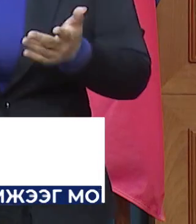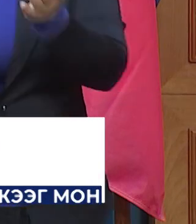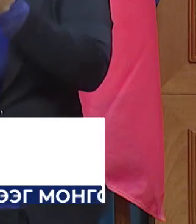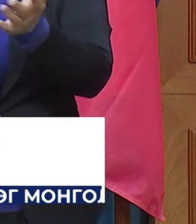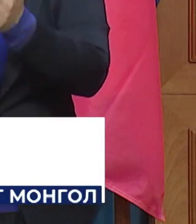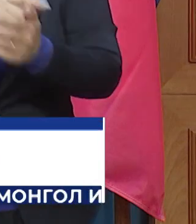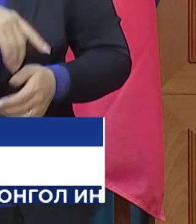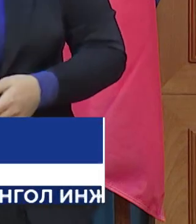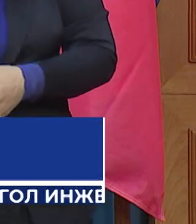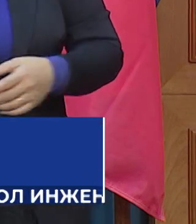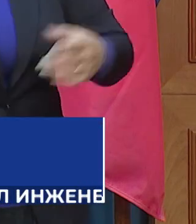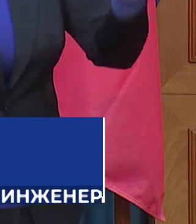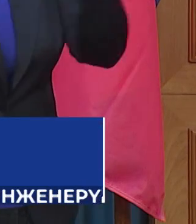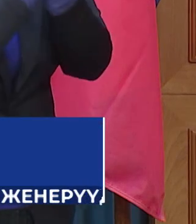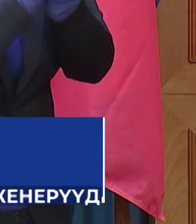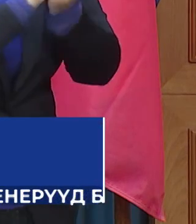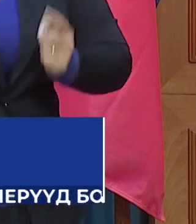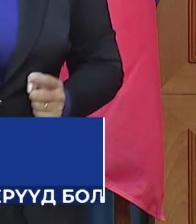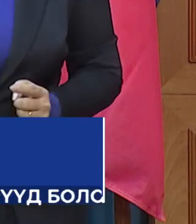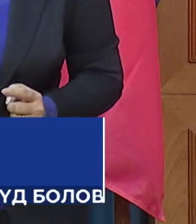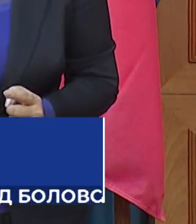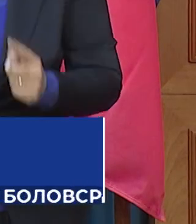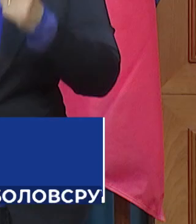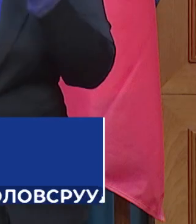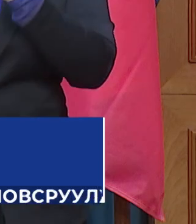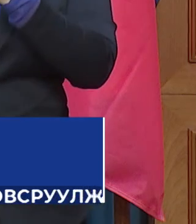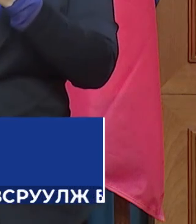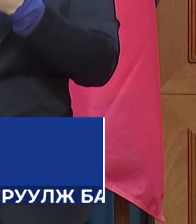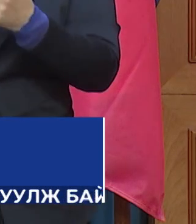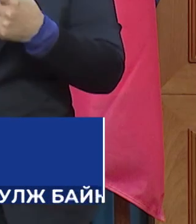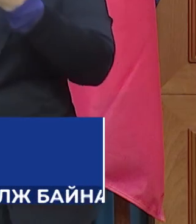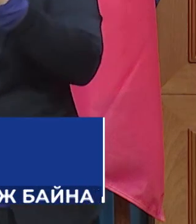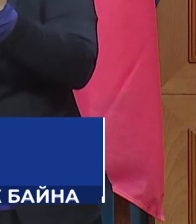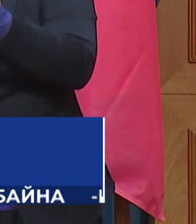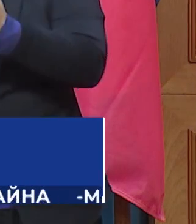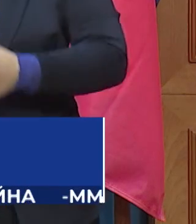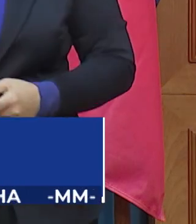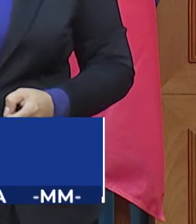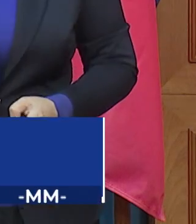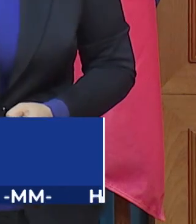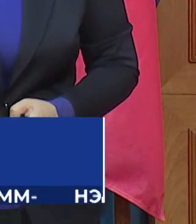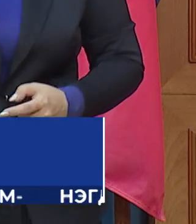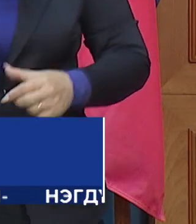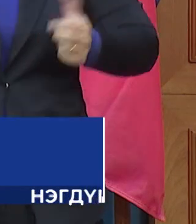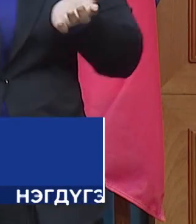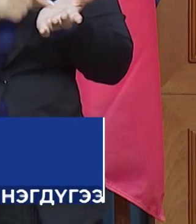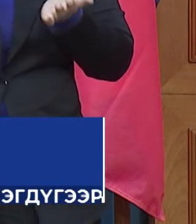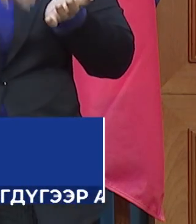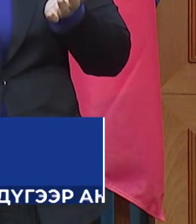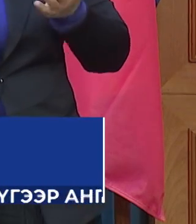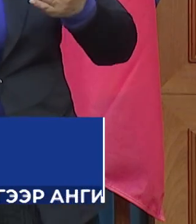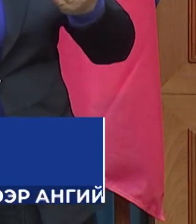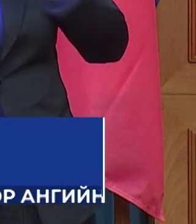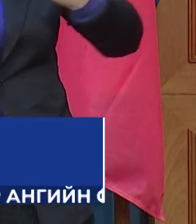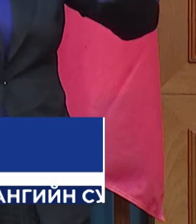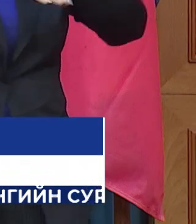одоо даргын үүсэхэд байх биш, ям тамгын газрын үүсэхэд байх биш. Өөрийнхөө одоо хэрэгцээтэй мэдээлэл санал хүсэлтүүдээ болоо